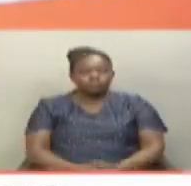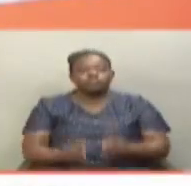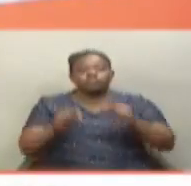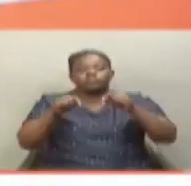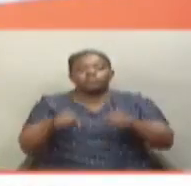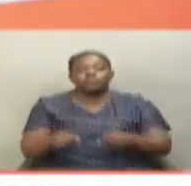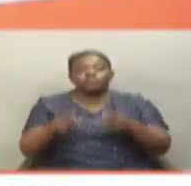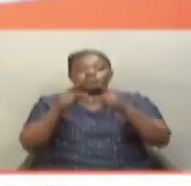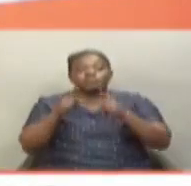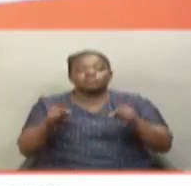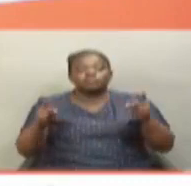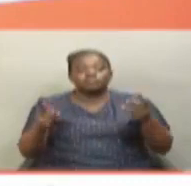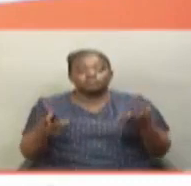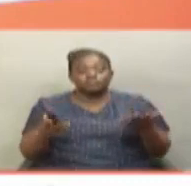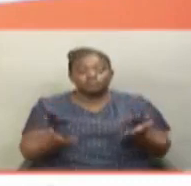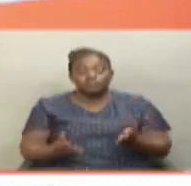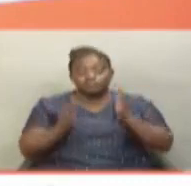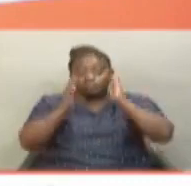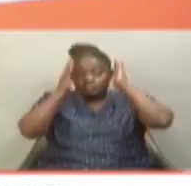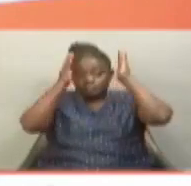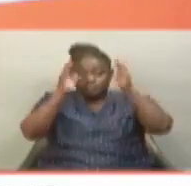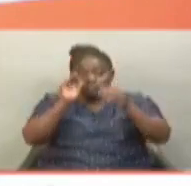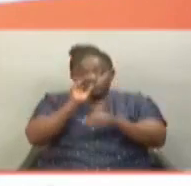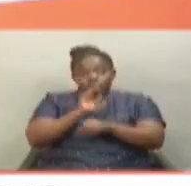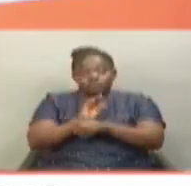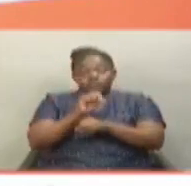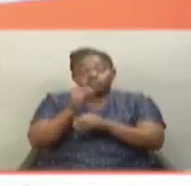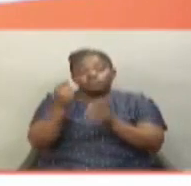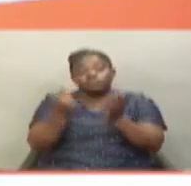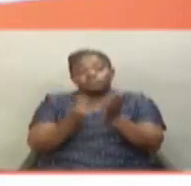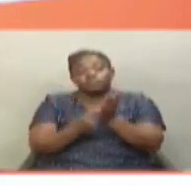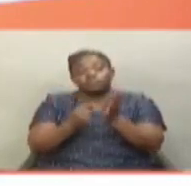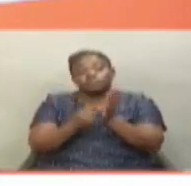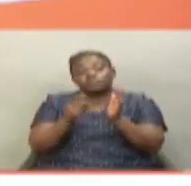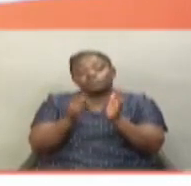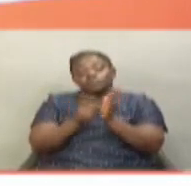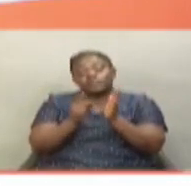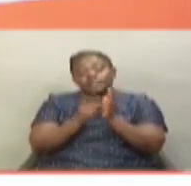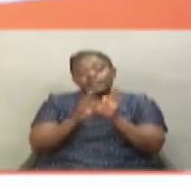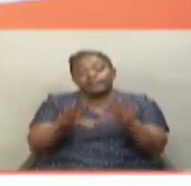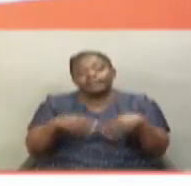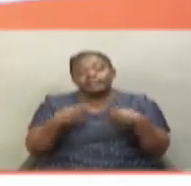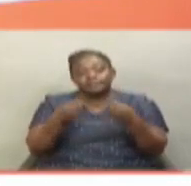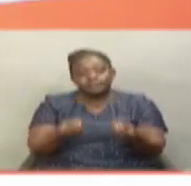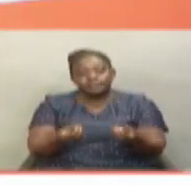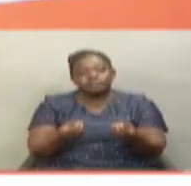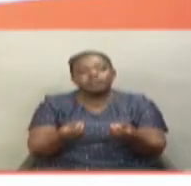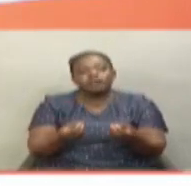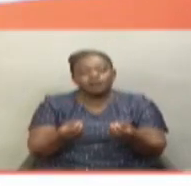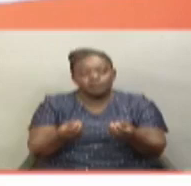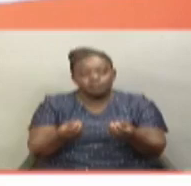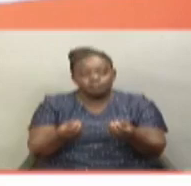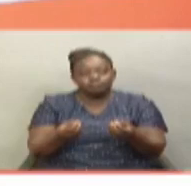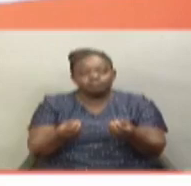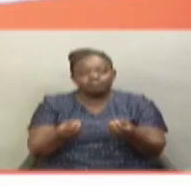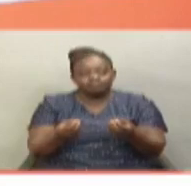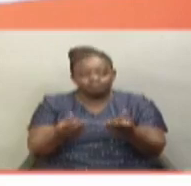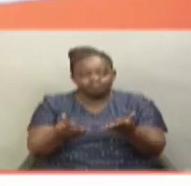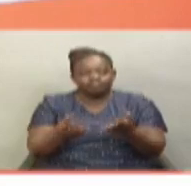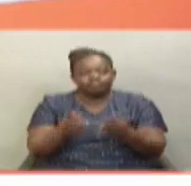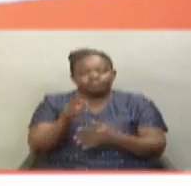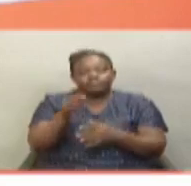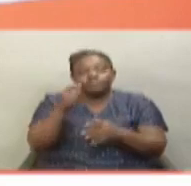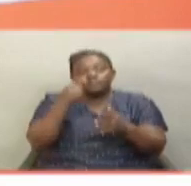kyo kyayo tugatandise n'essabalirizi w'ekkanisa ya Uganda Dr. Steven Kazimba Mugalu Aweze